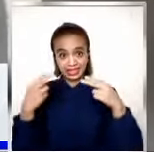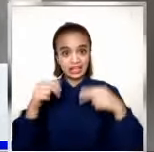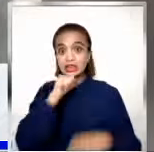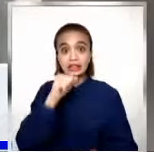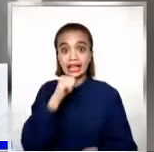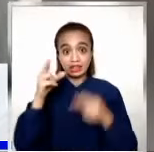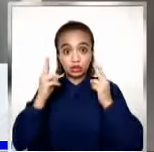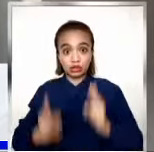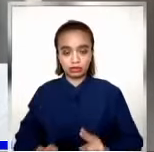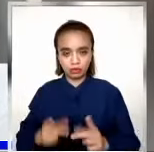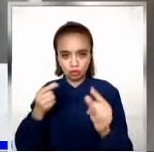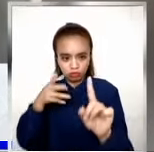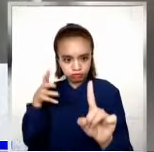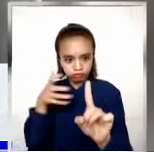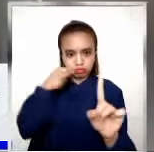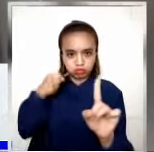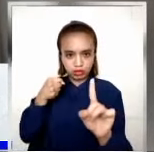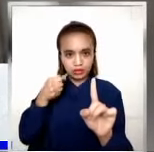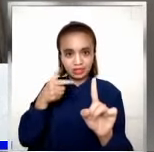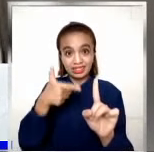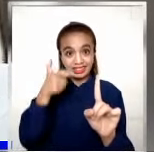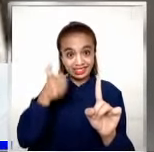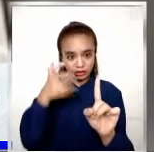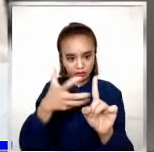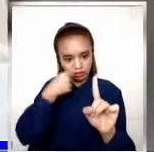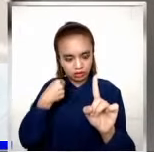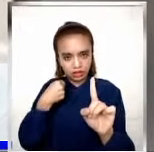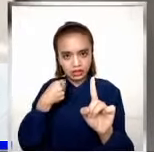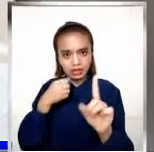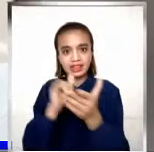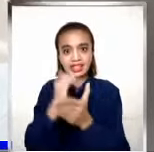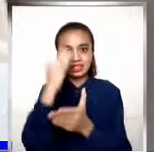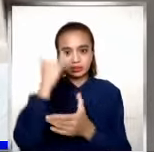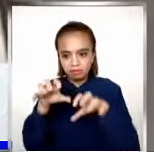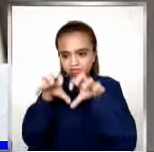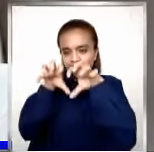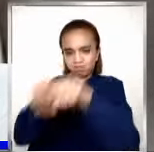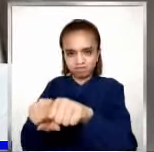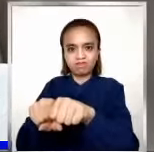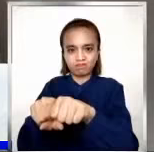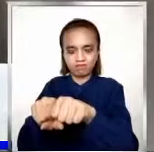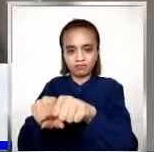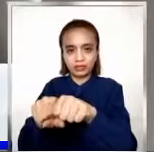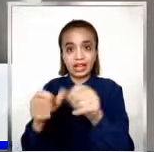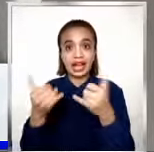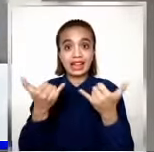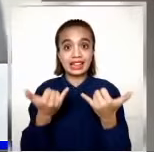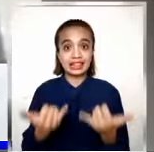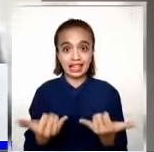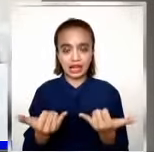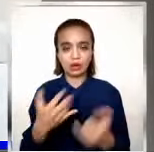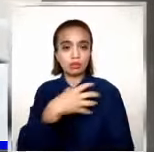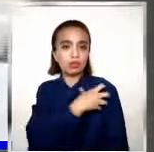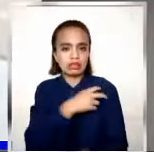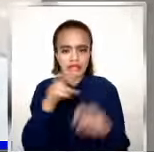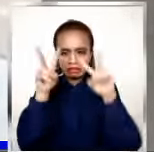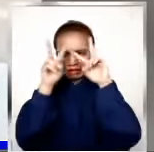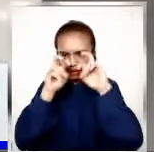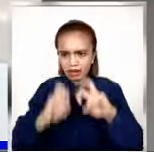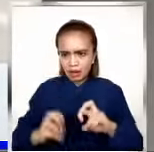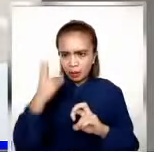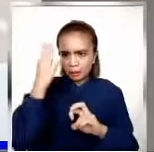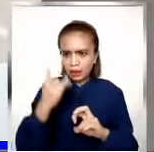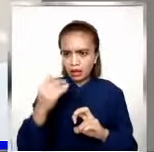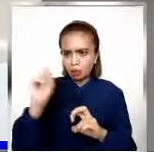hinablot ang baril ng suspect dahilan para madakip ito. Kasalukuyang iniimbestigahan na ng pulisya ang motibo sa pagpatay ng suspect sa